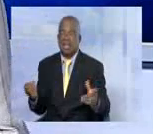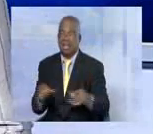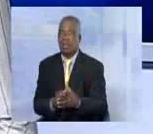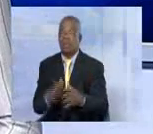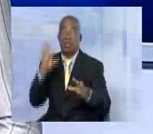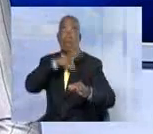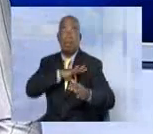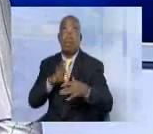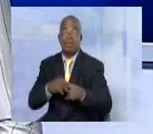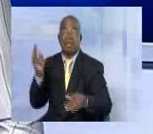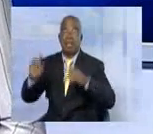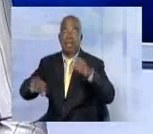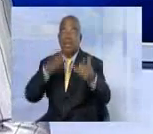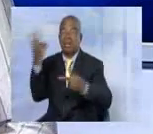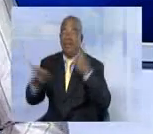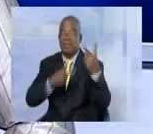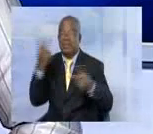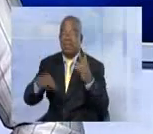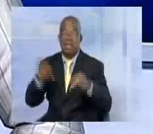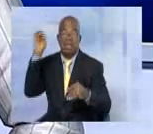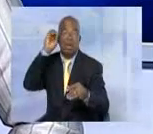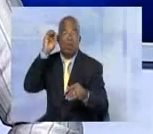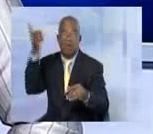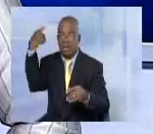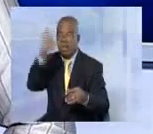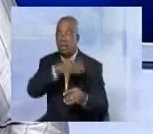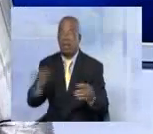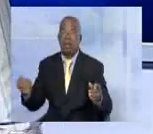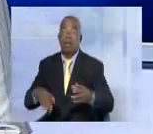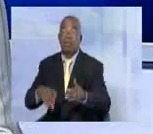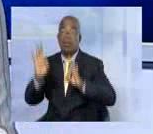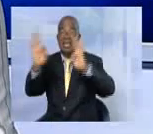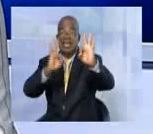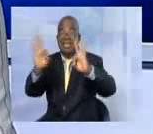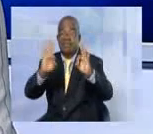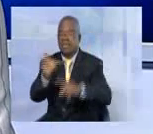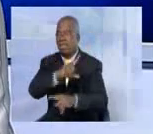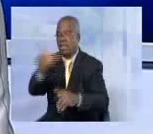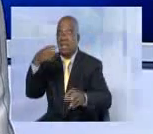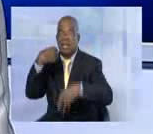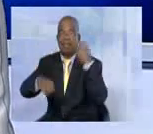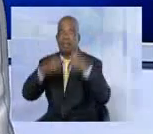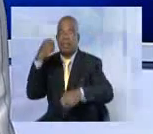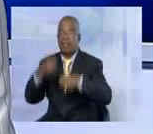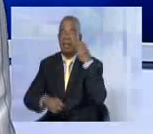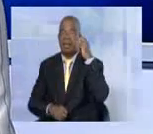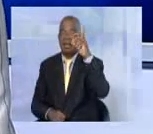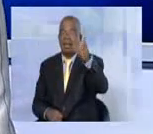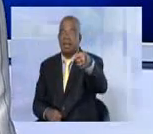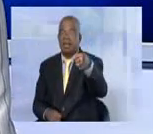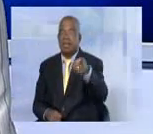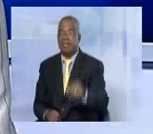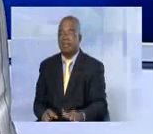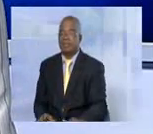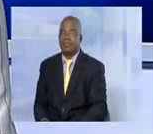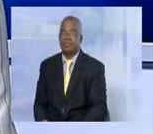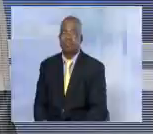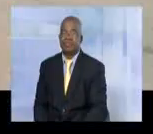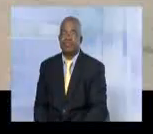d'État du président de la République afin de présenter cette doléance qui leur tient tant à cœur. Kader Sogodogo, Kwadio Kwame.